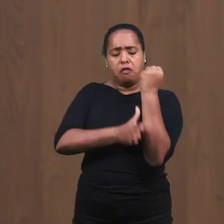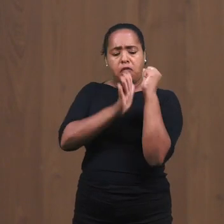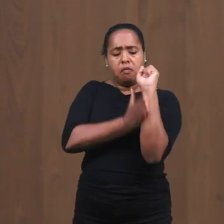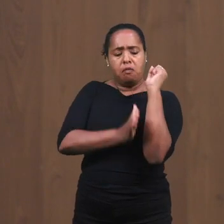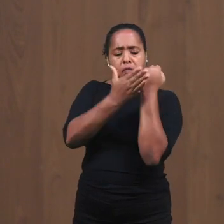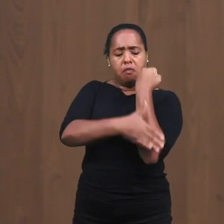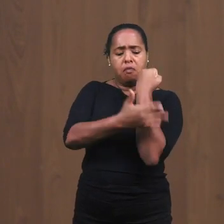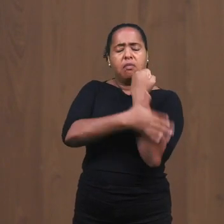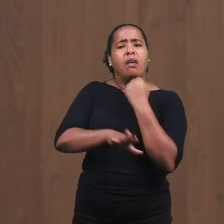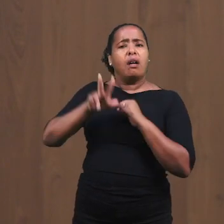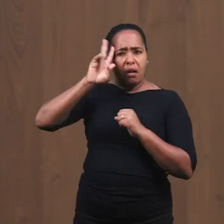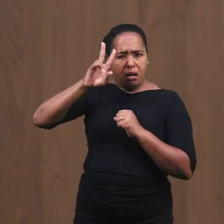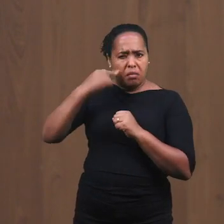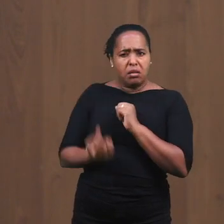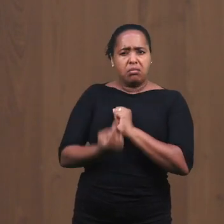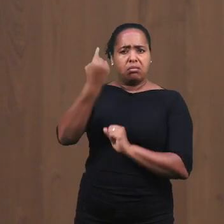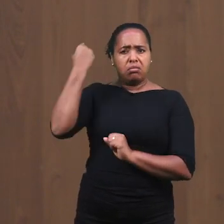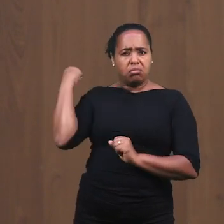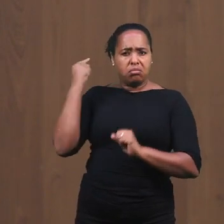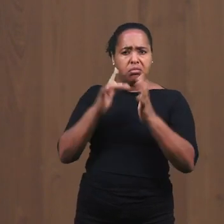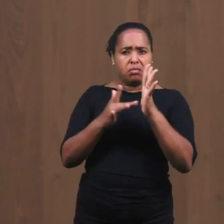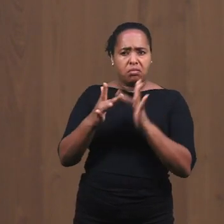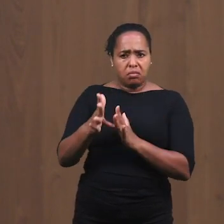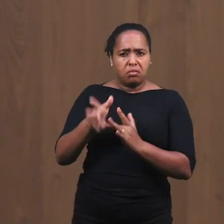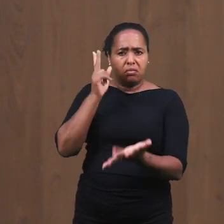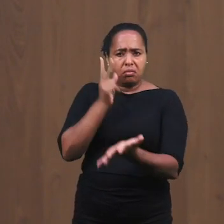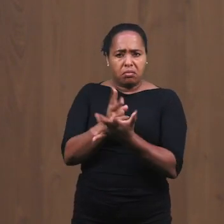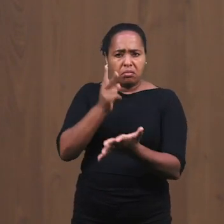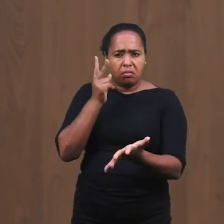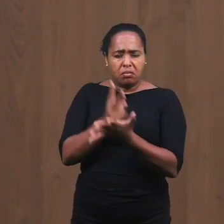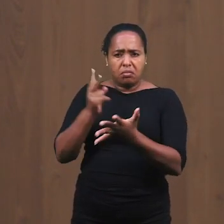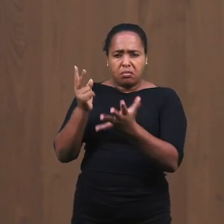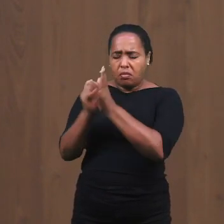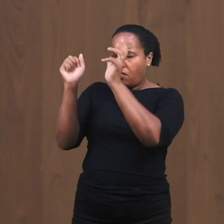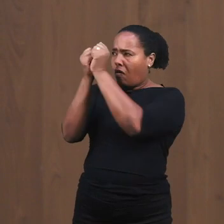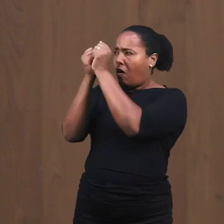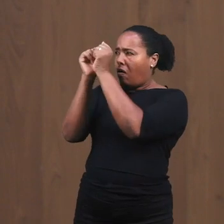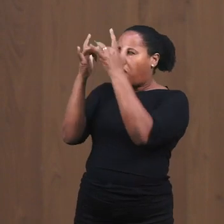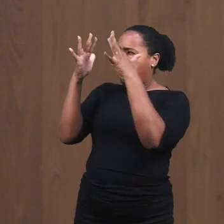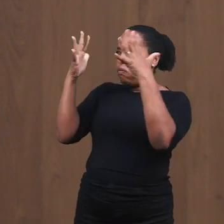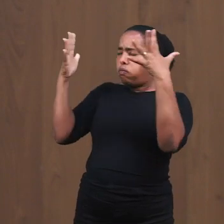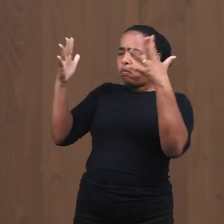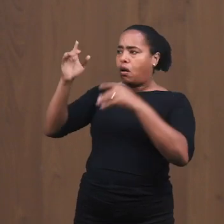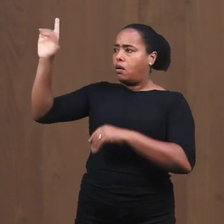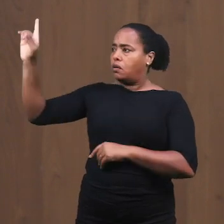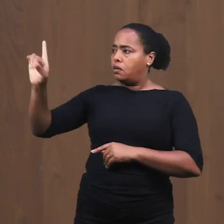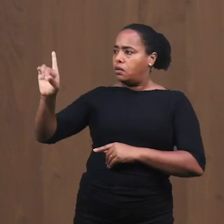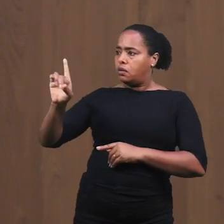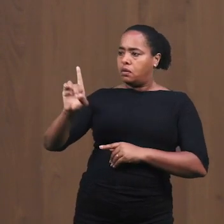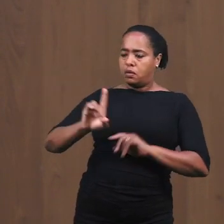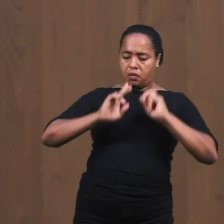С ним было очень, очень легко работать. Это говорит нам также об Иисусе,